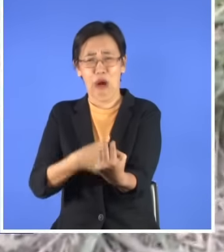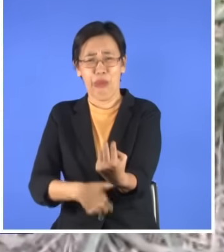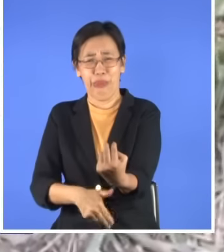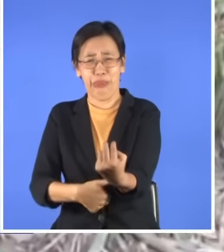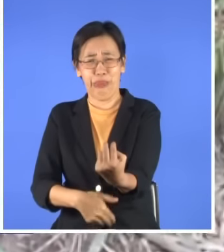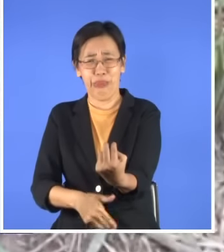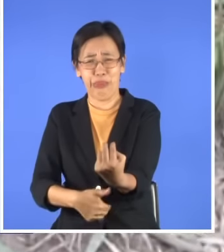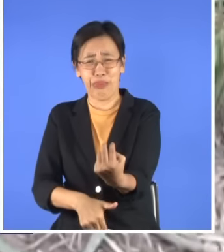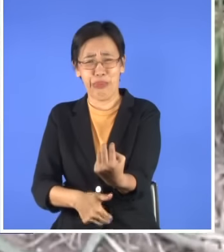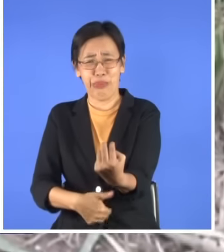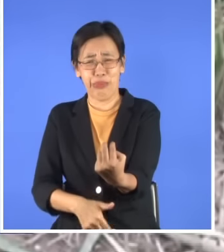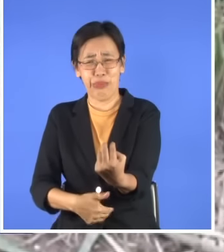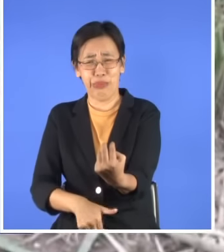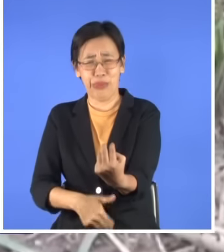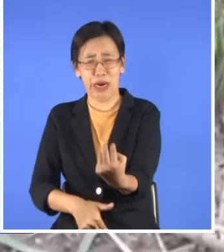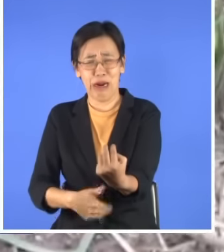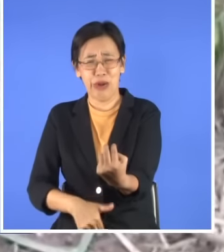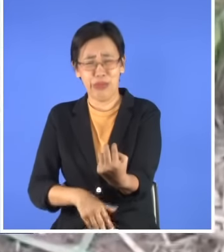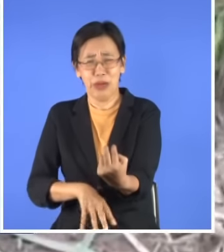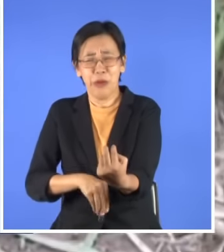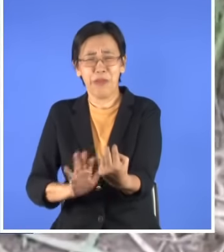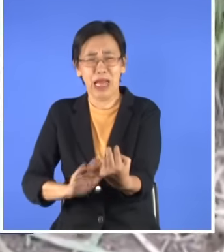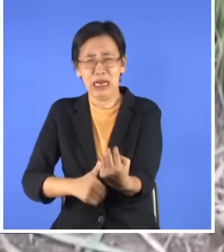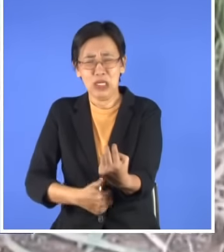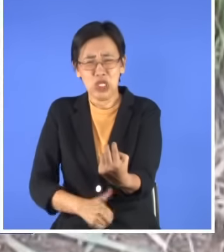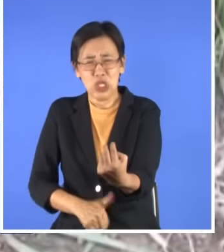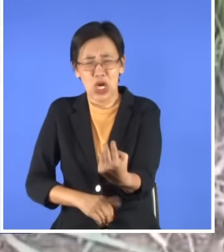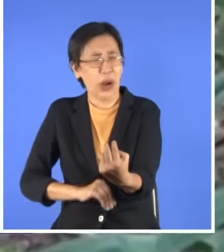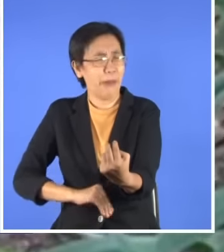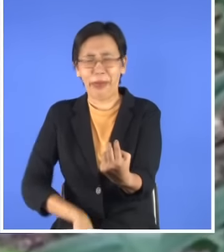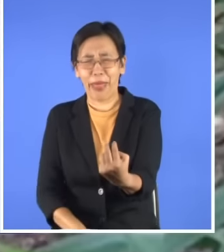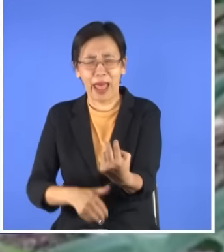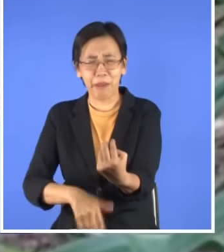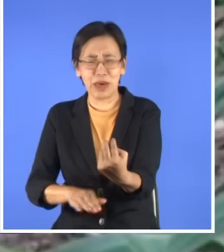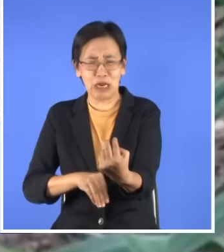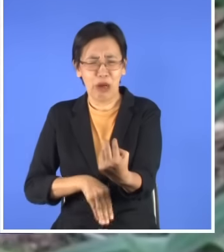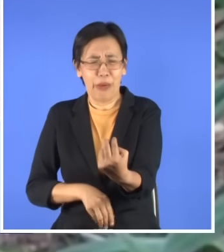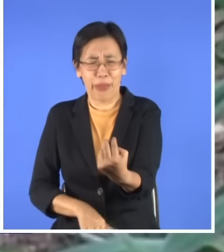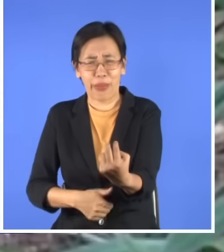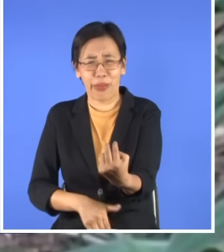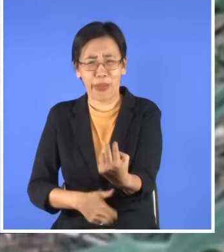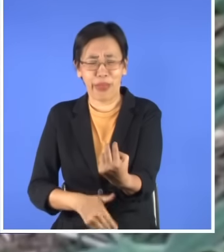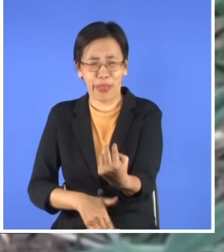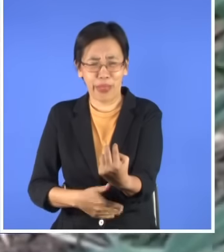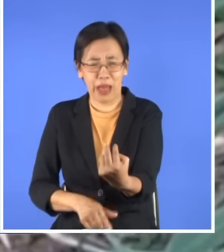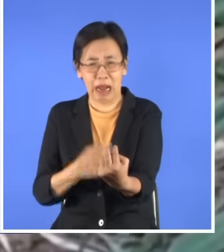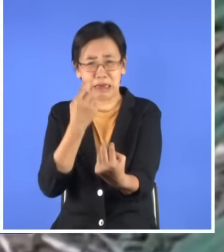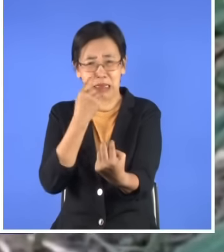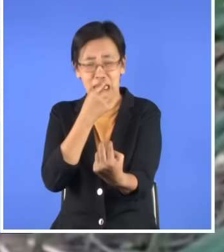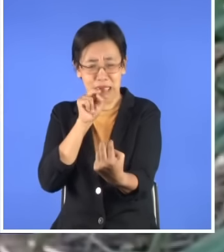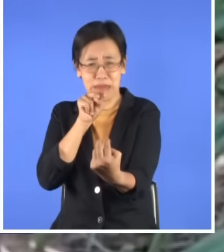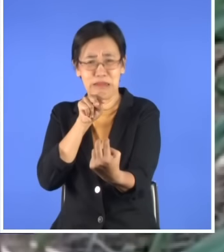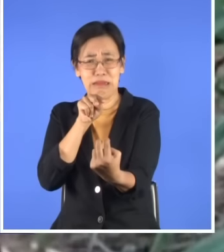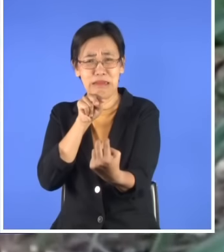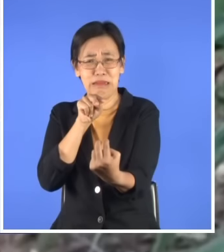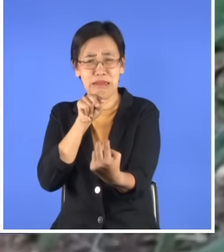มันก็ต้องฉี่จะขี่ครึ่งเดียวมันเหลือไปครึ่งหนึ่งก็ไม่ได้ไงก็ต้องปล่อยให้มันหมดไปว่าอย่างนั้นเถอะไอ้จังหวะที่ปล่อยนี่เห็นตาสบตากับงูเหลือมเนี่ย